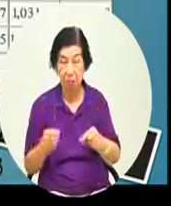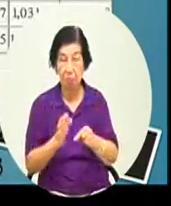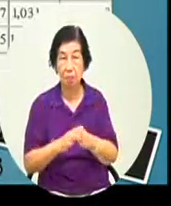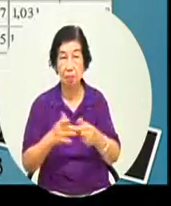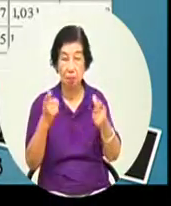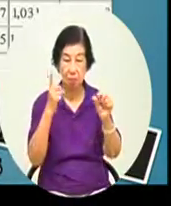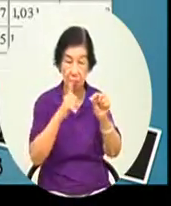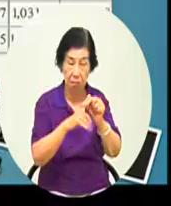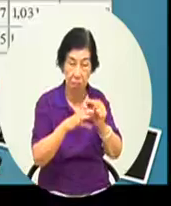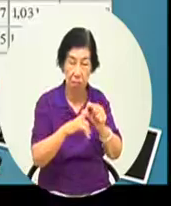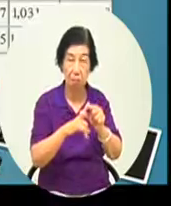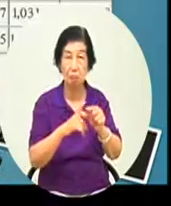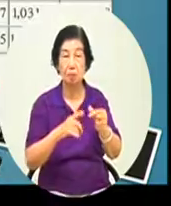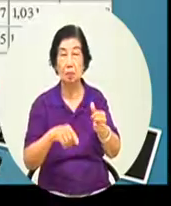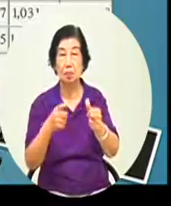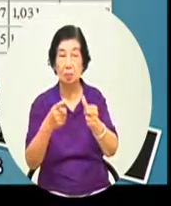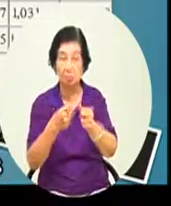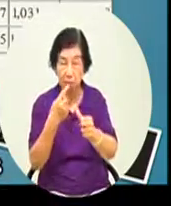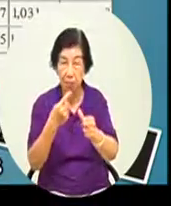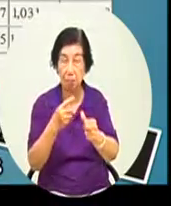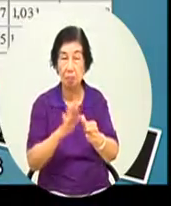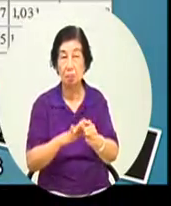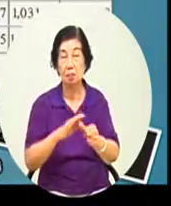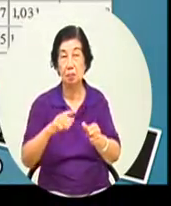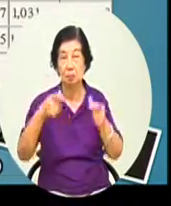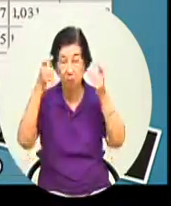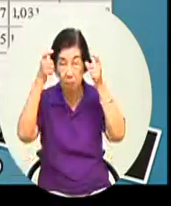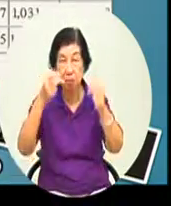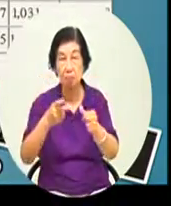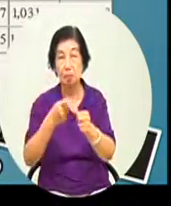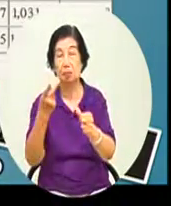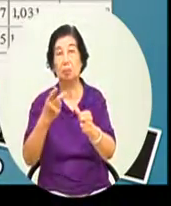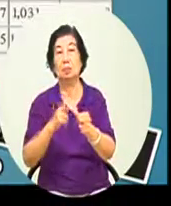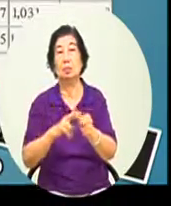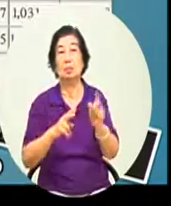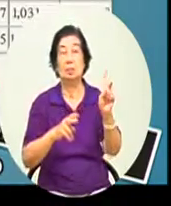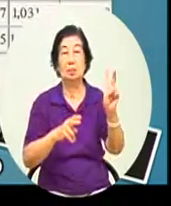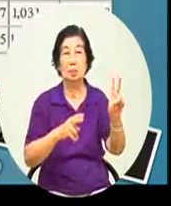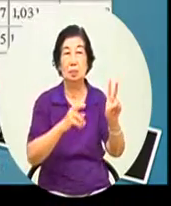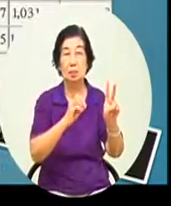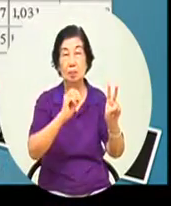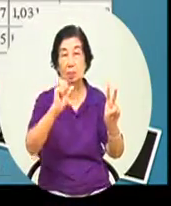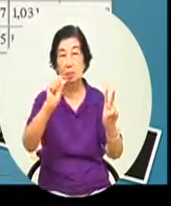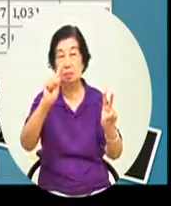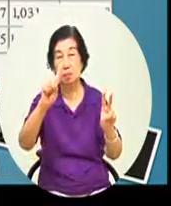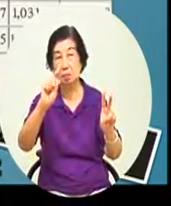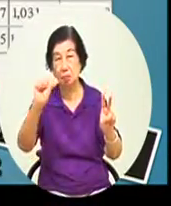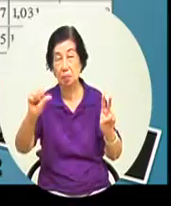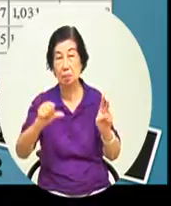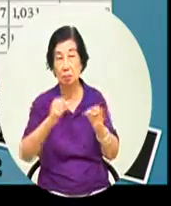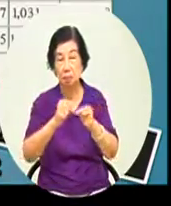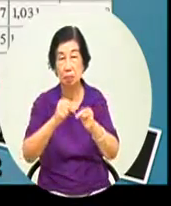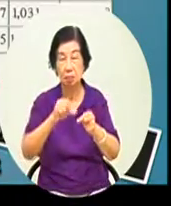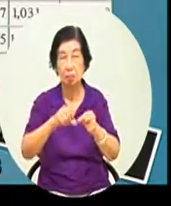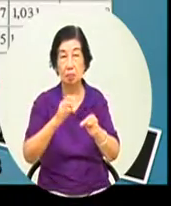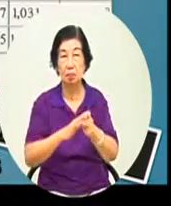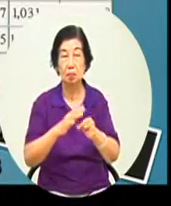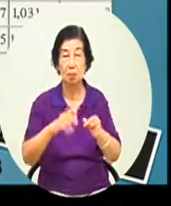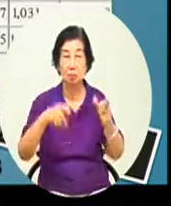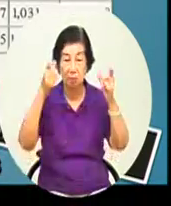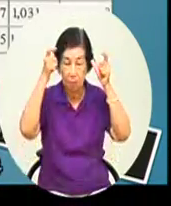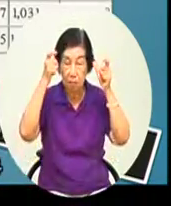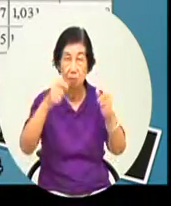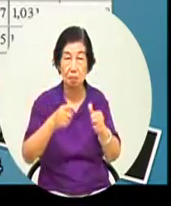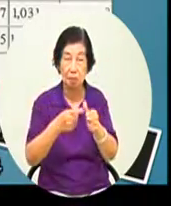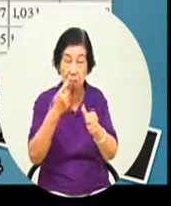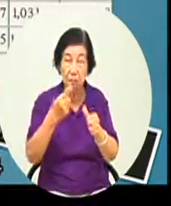呢，2015都变成咱第一名，因第二名，吼，这个数据吼是